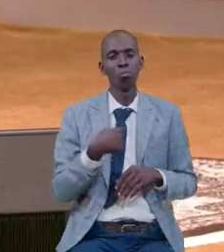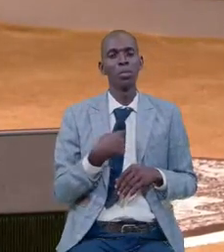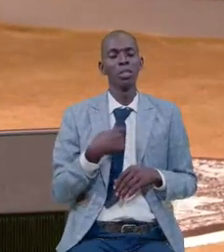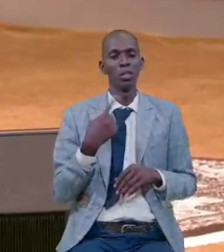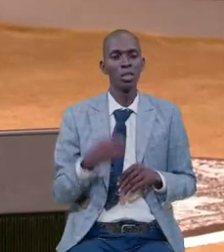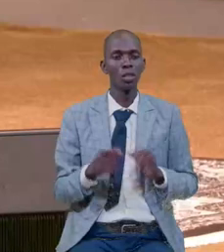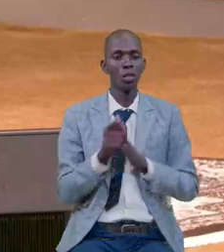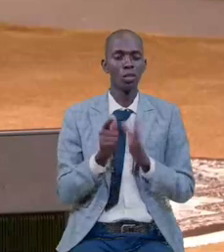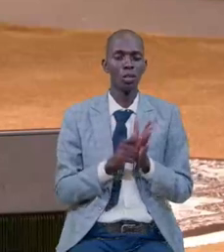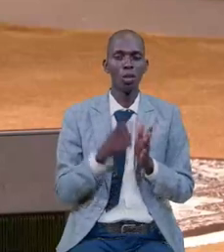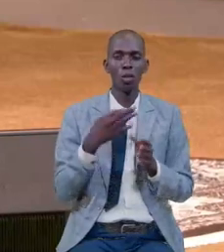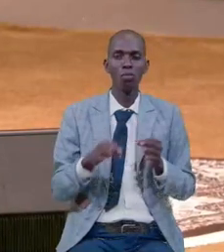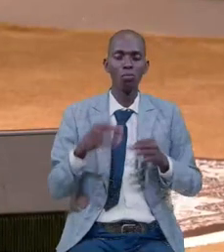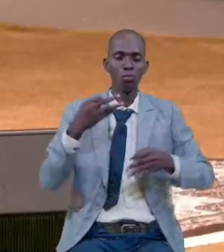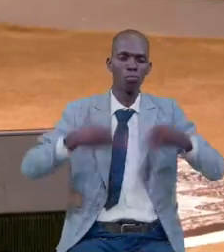de justice.